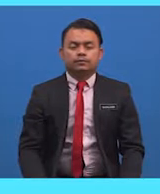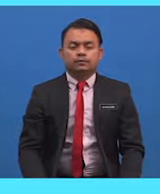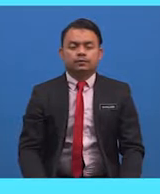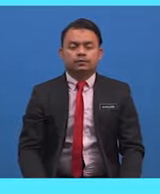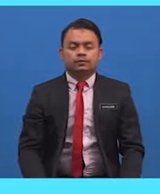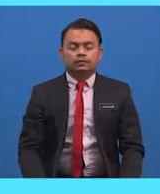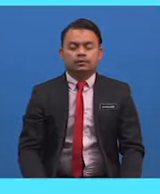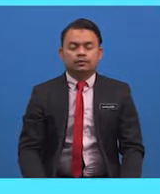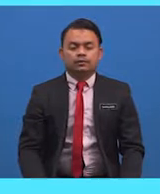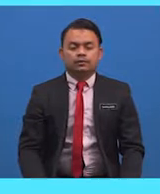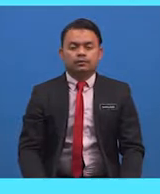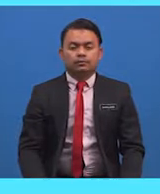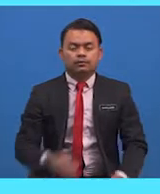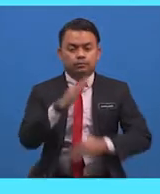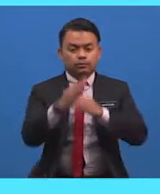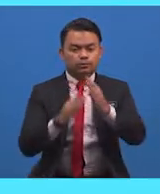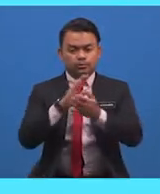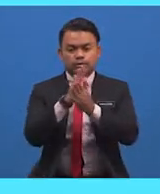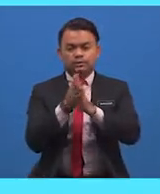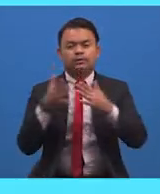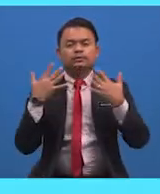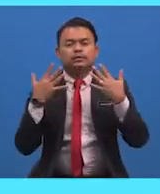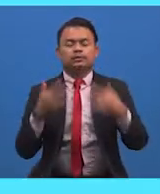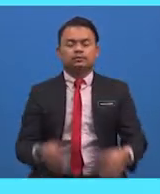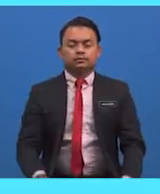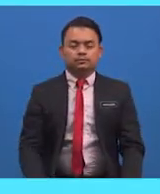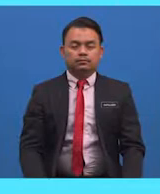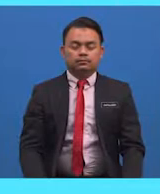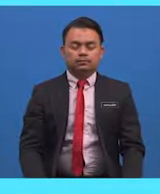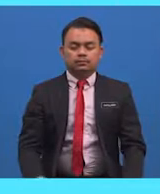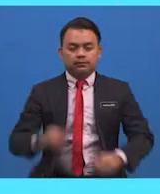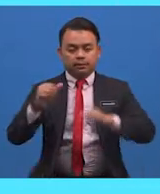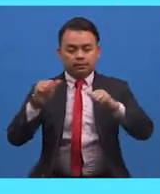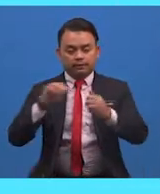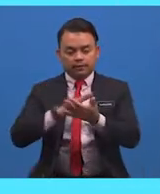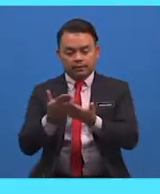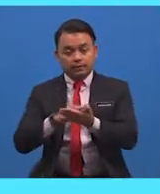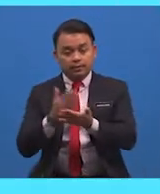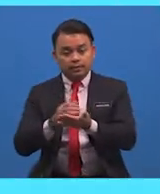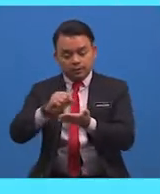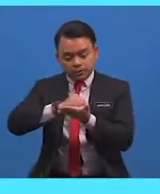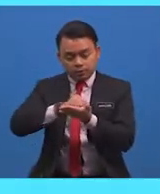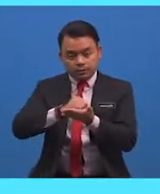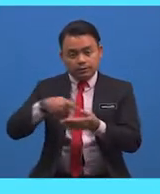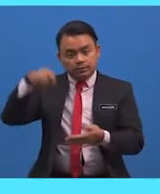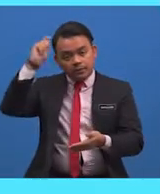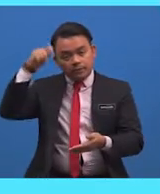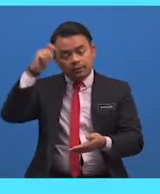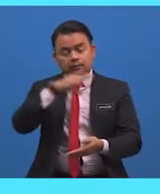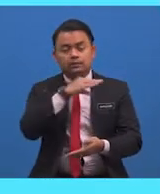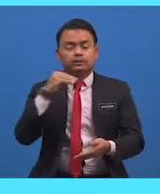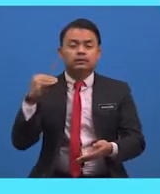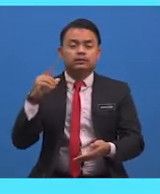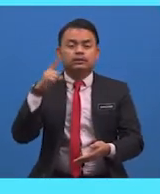sejatan. Aktiviti harian penduduk seperti memasak, mencuci, mandi dan sebagainya